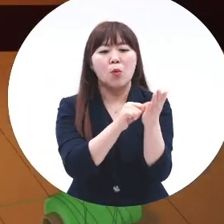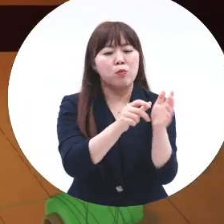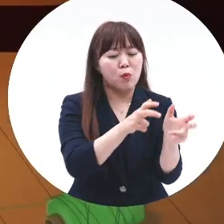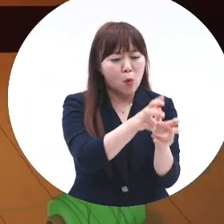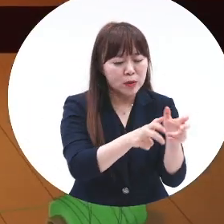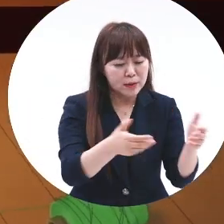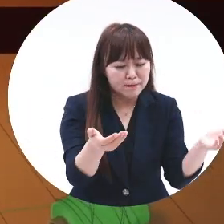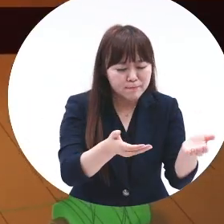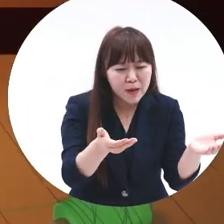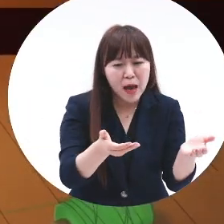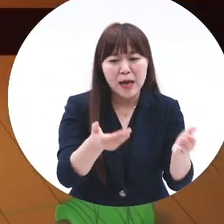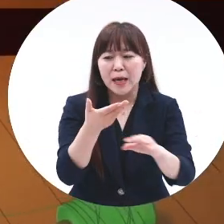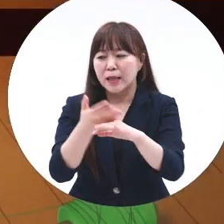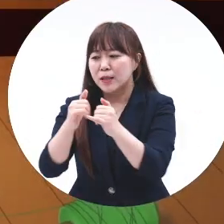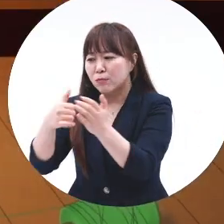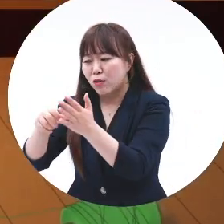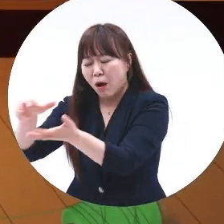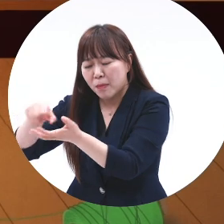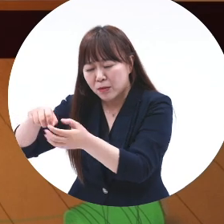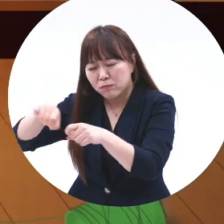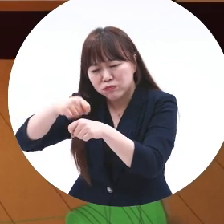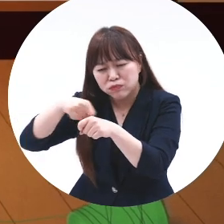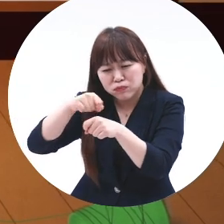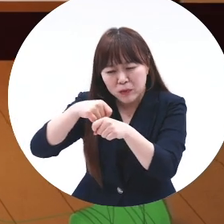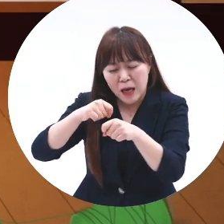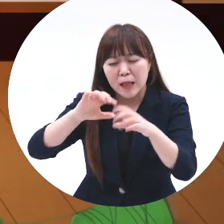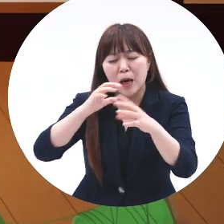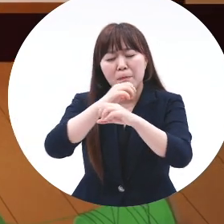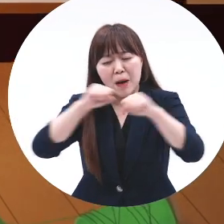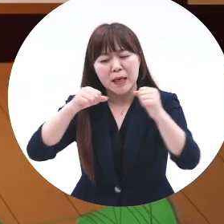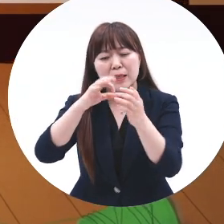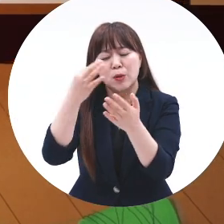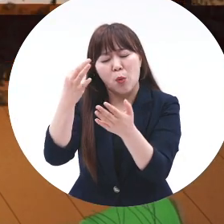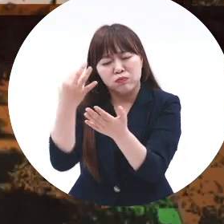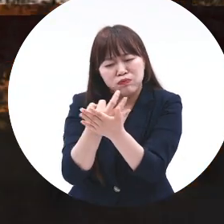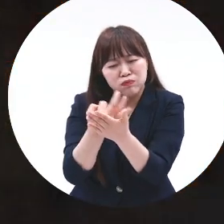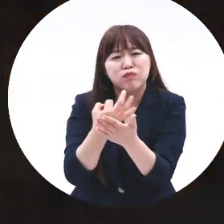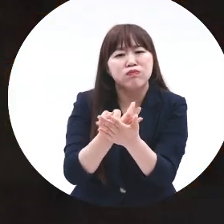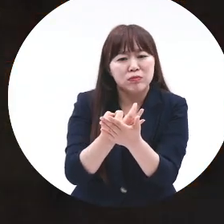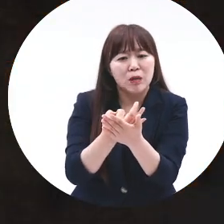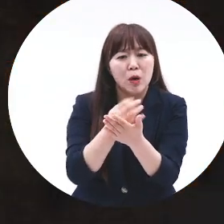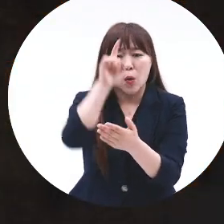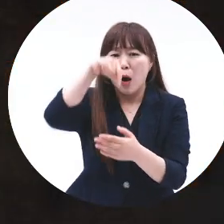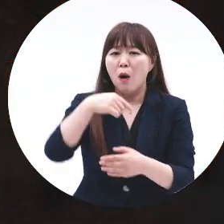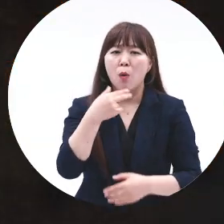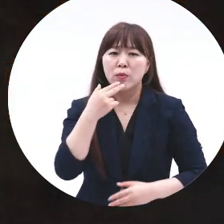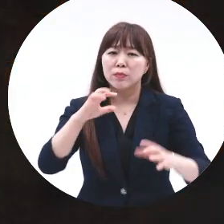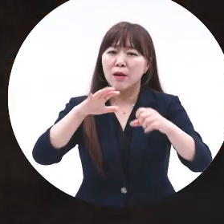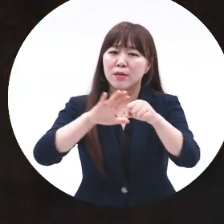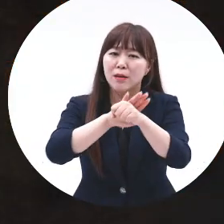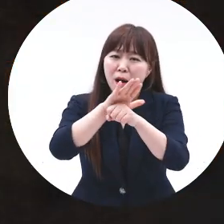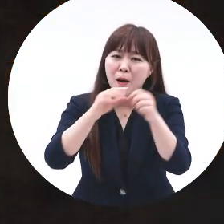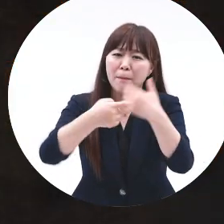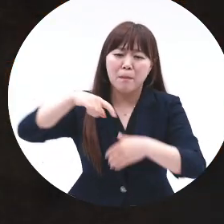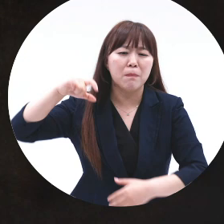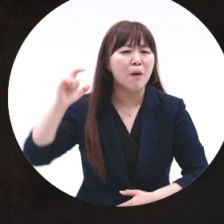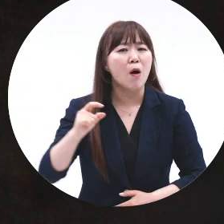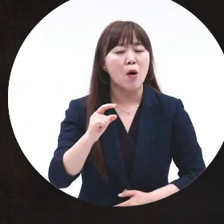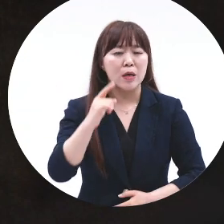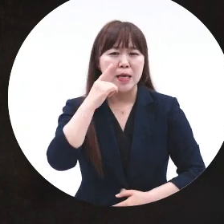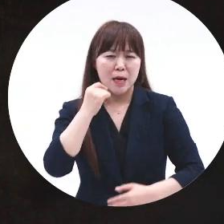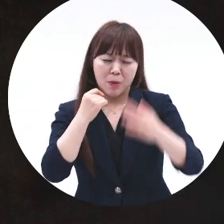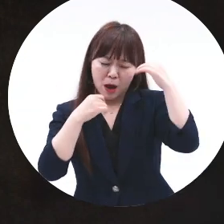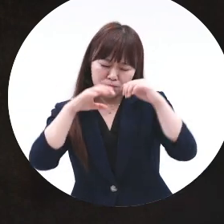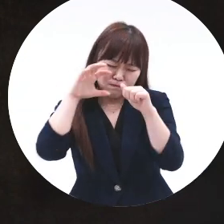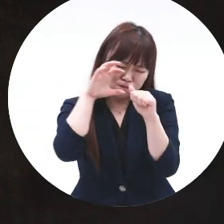몸소 고무공장에서 일하거나 삭바느질을 하여 독립운동 자금을 마련했습니다. 상하 없이 애국심이 맹렬하고